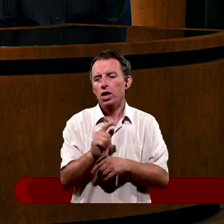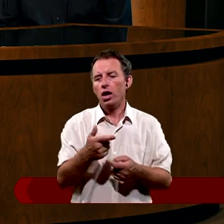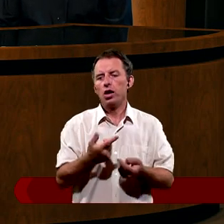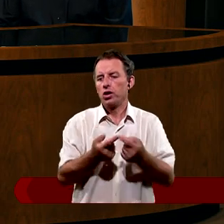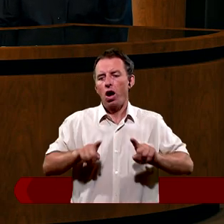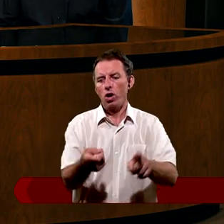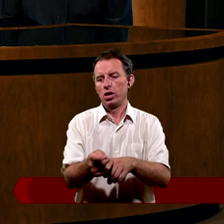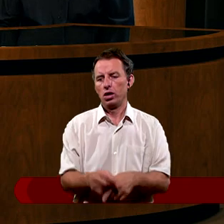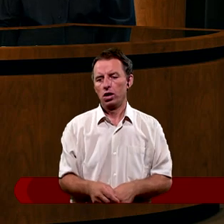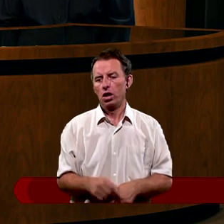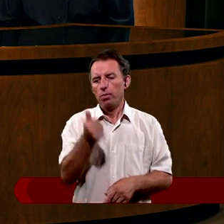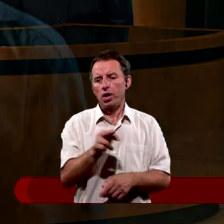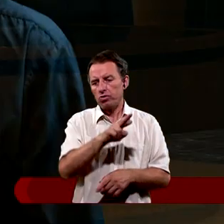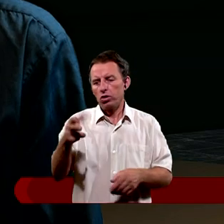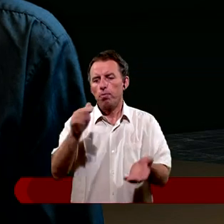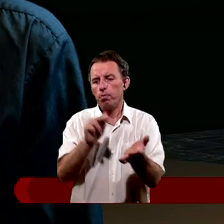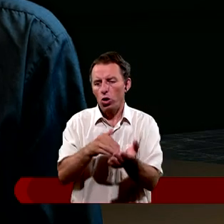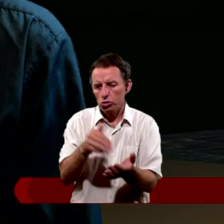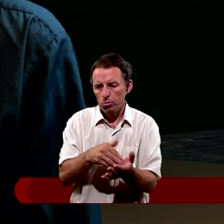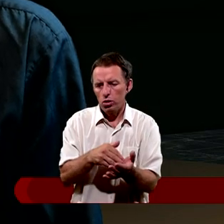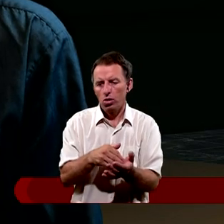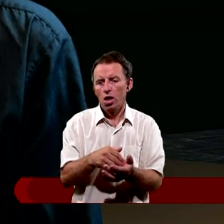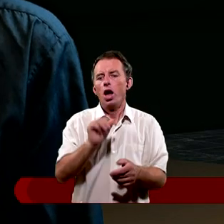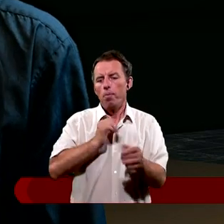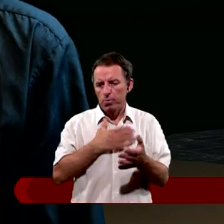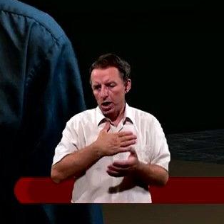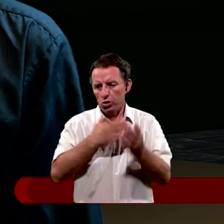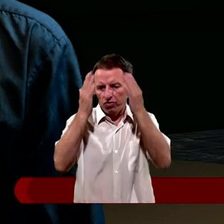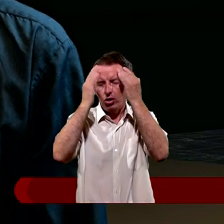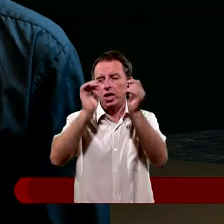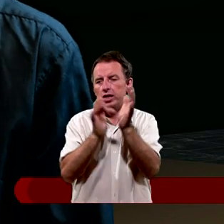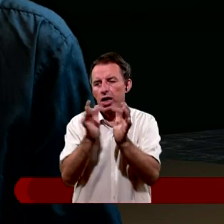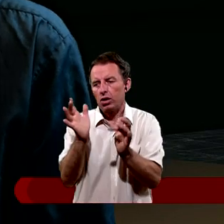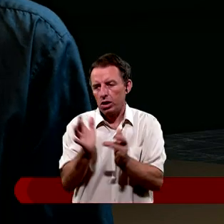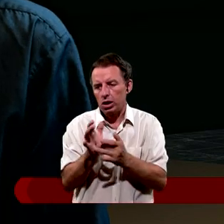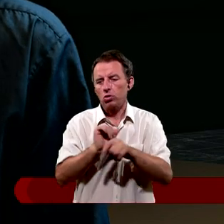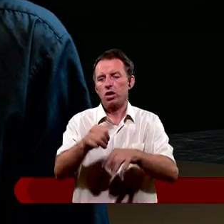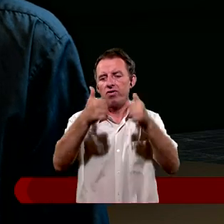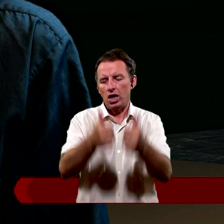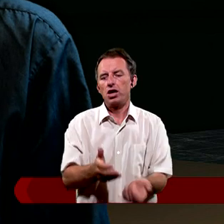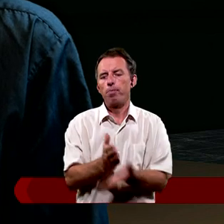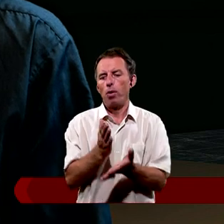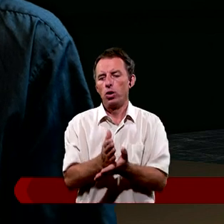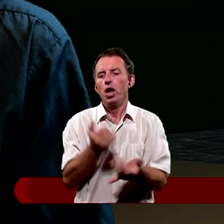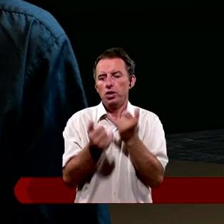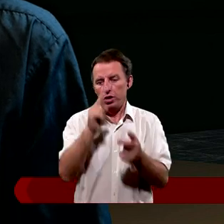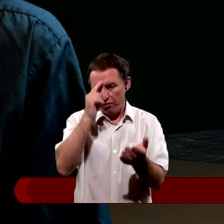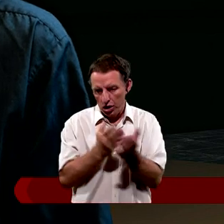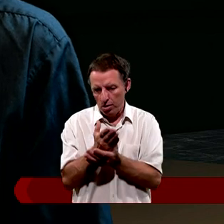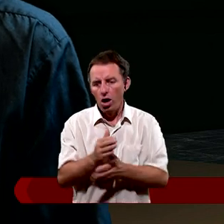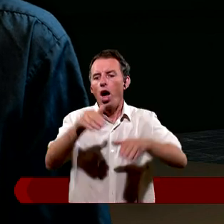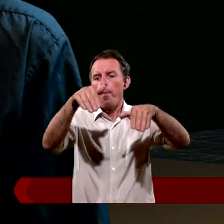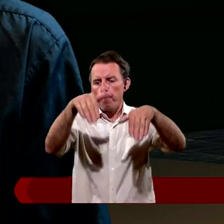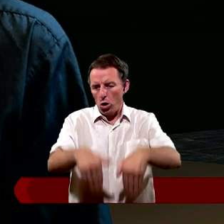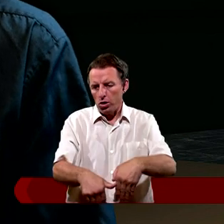nie zanieśli. Pierwsza rzecz, którą potrzebujemy, żeby mieć świadomość, że Pan Jezus jest w stanie pomóc. Jeżeli w to wierzymy,